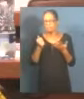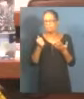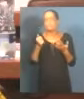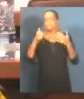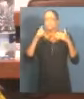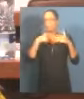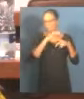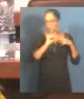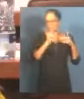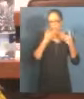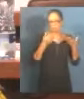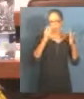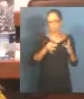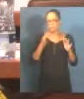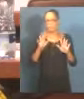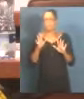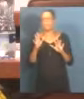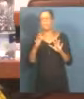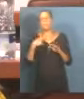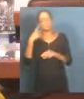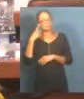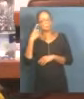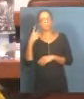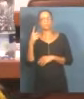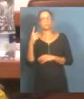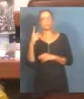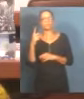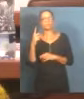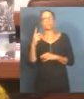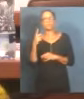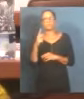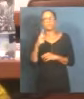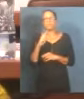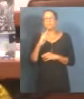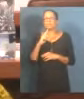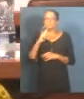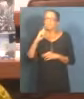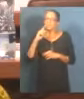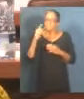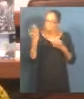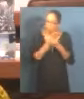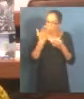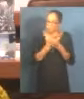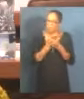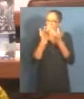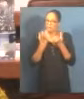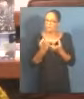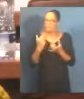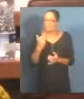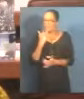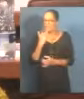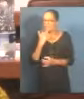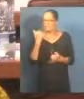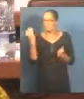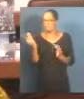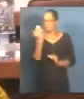Mais je pense que nous aurons du mal à élaborer un document de la qualité de celui que nous